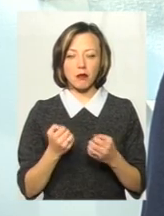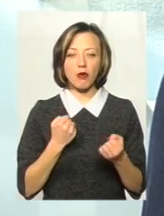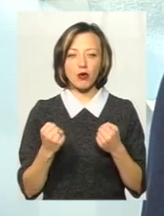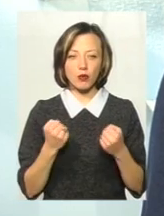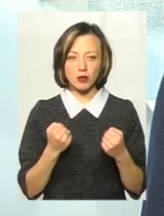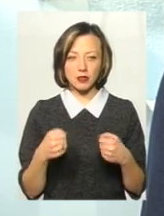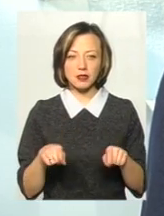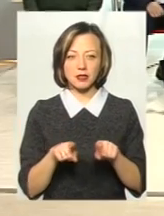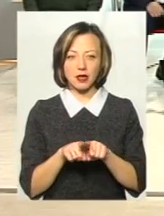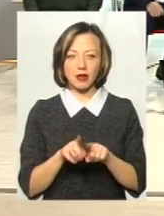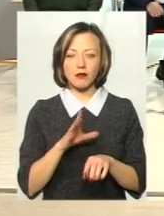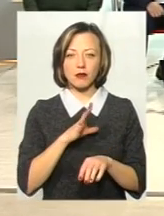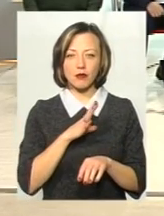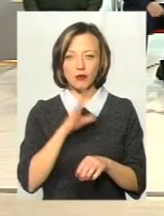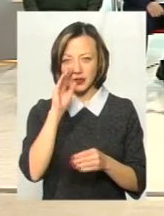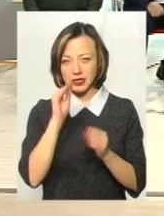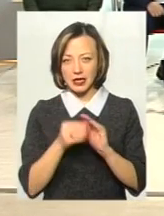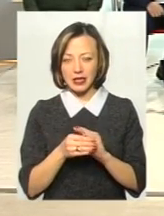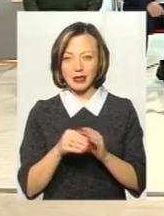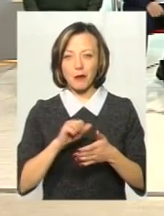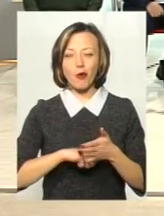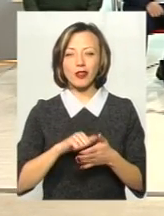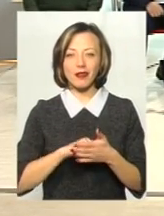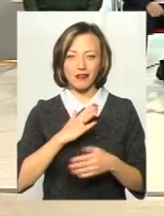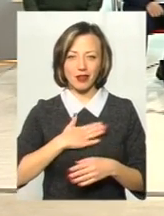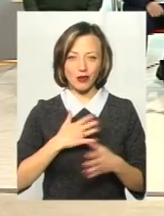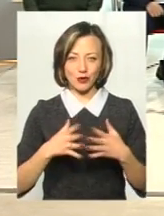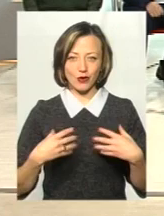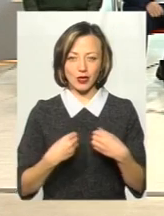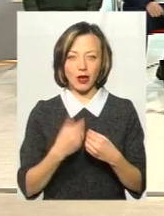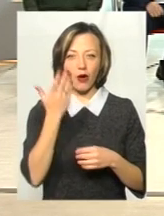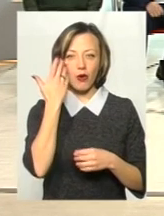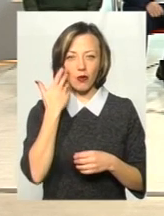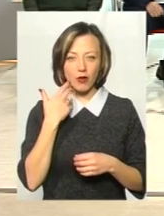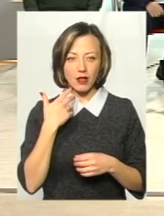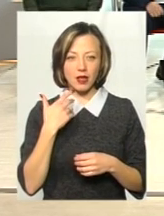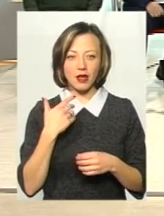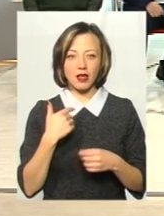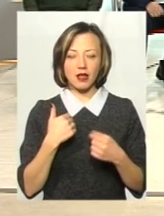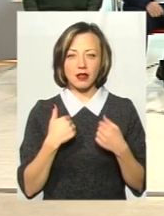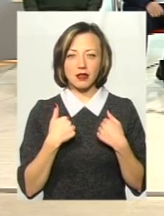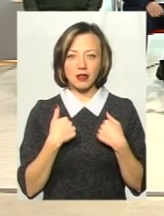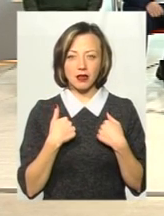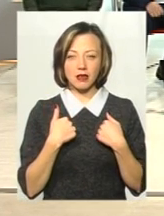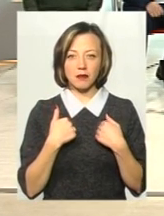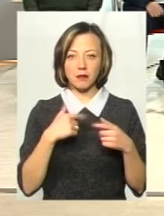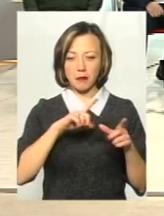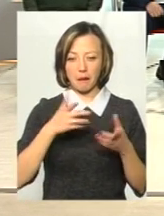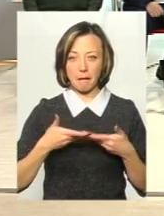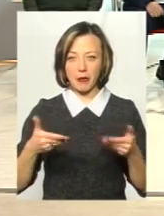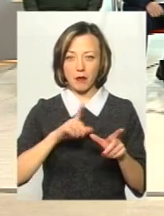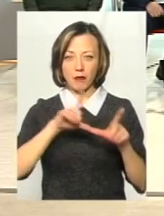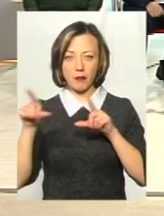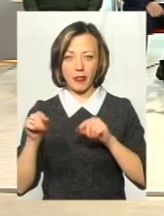боротися. Це такий був скритий певний мотив нашої родини. І коли навіть нас вражало, коли ми приїхали до Києва